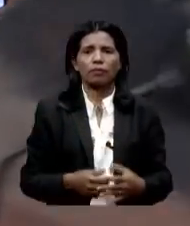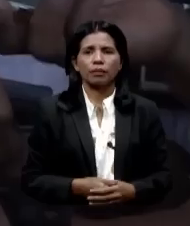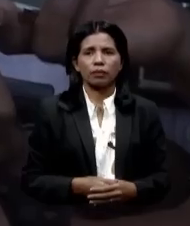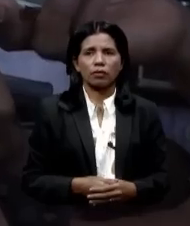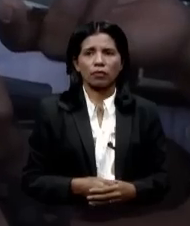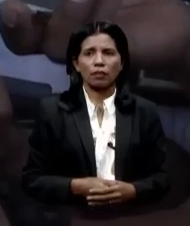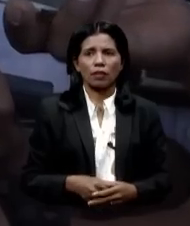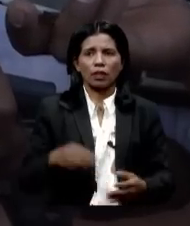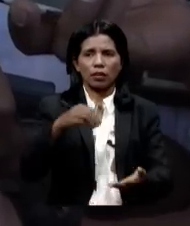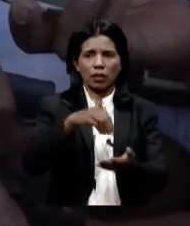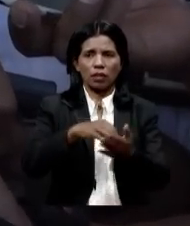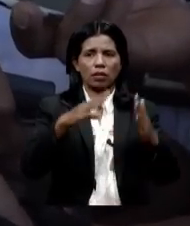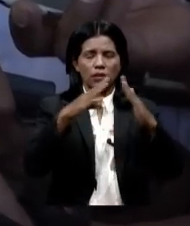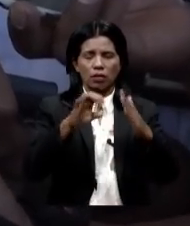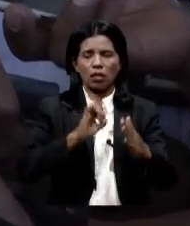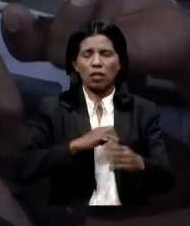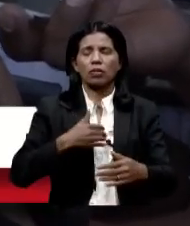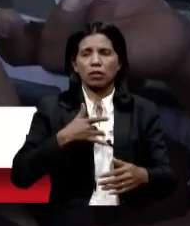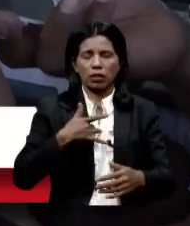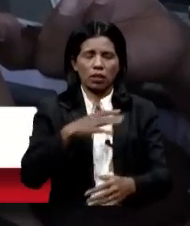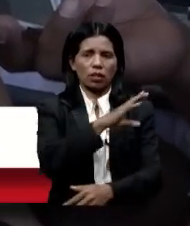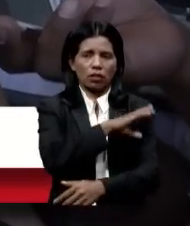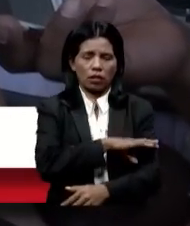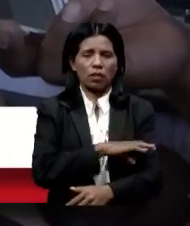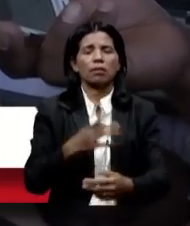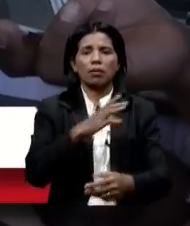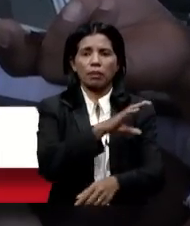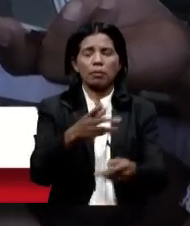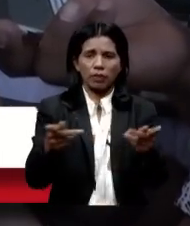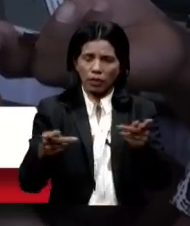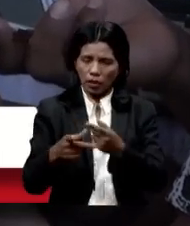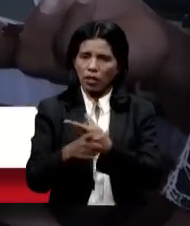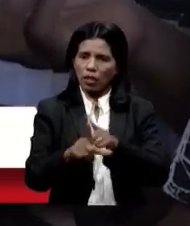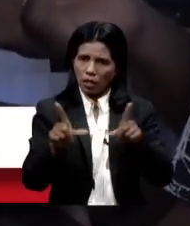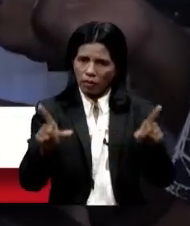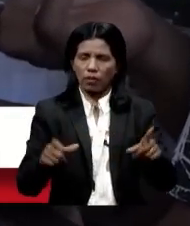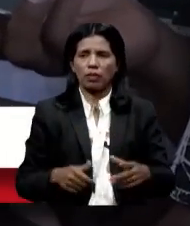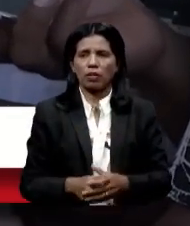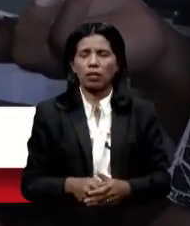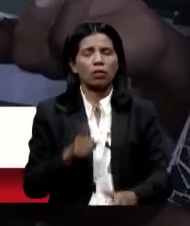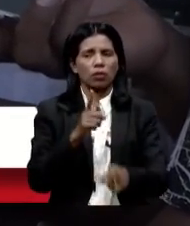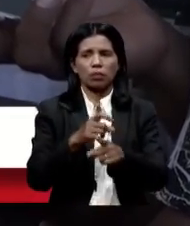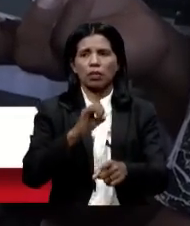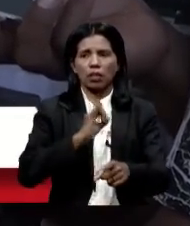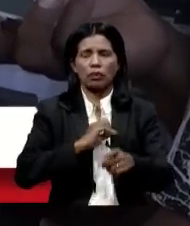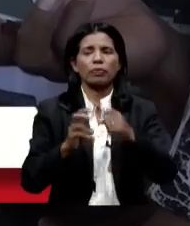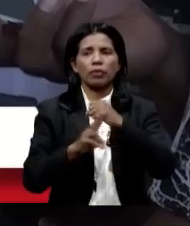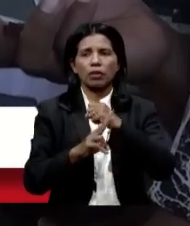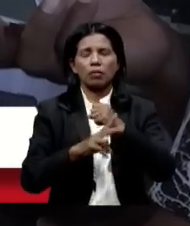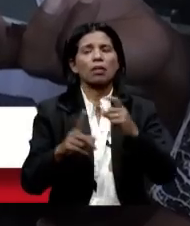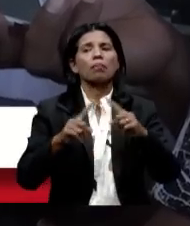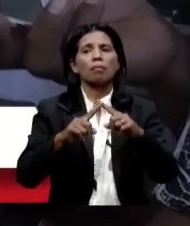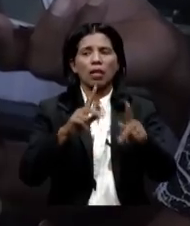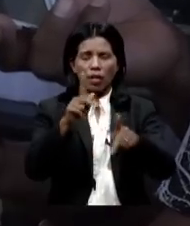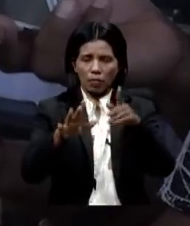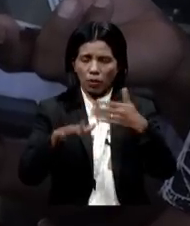ona posti ha minha bairro ho senti seguro ona nem bairro ne livre ona nem bairro nem livre ona los det bahau da vítima mai beba comunidade ser